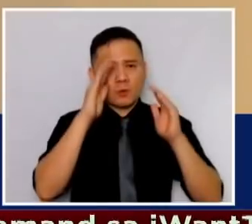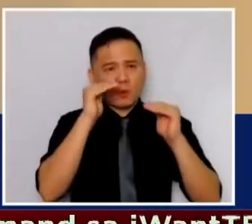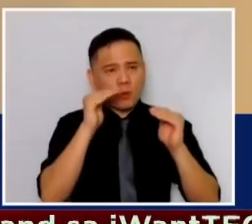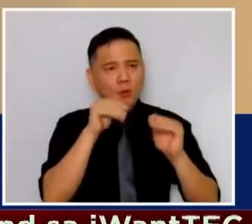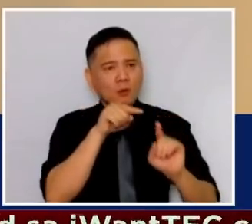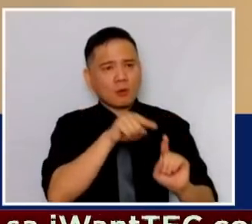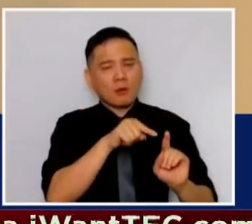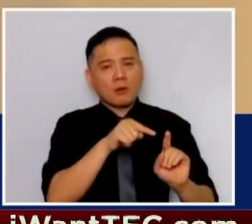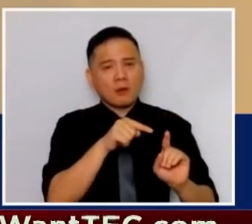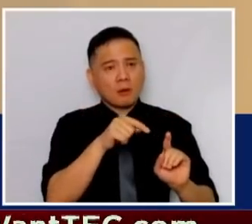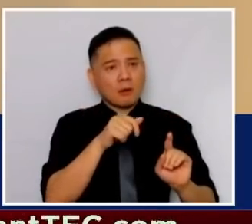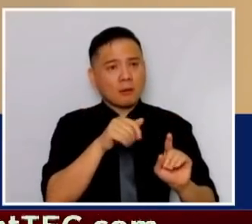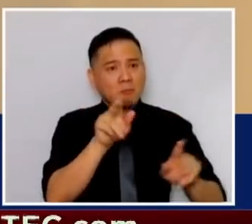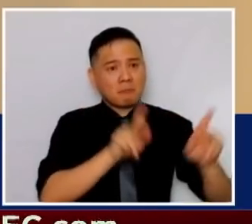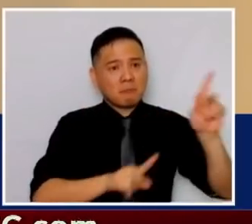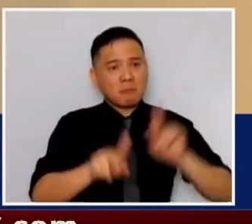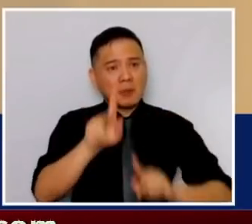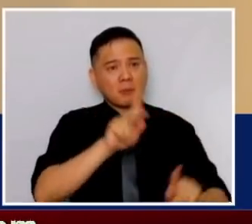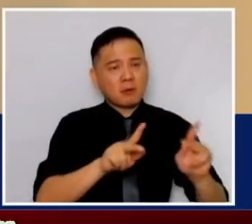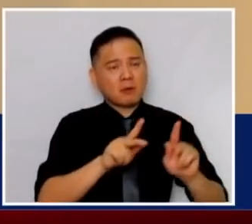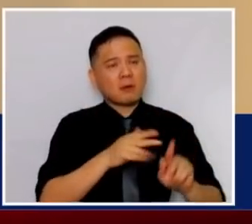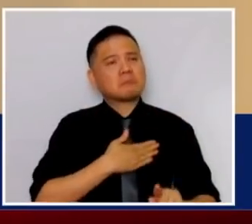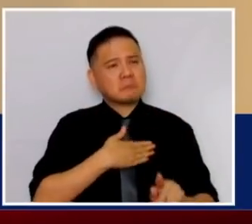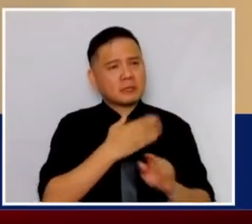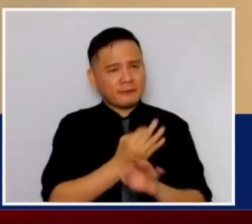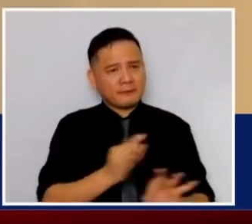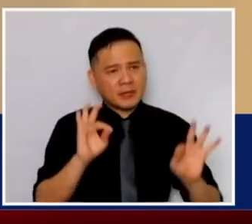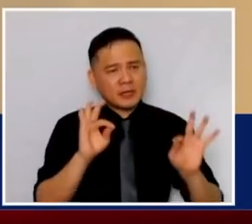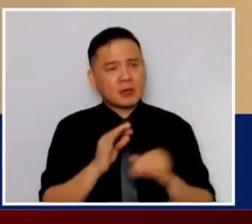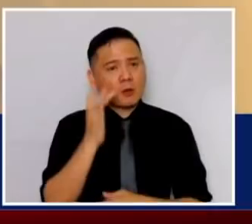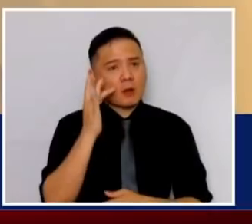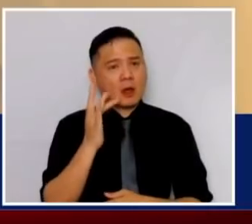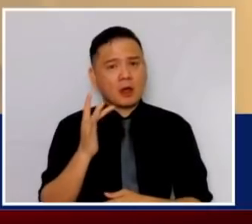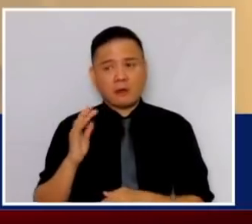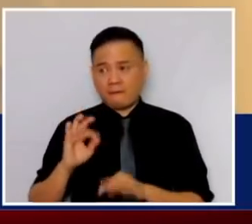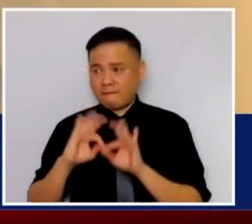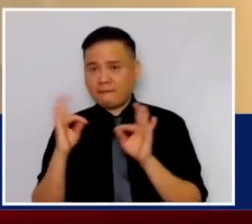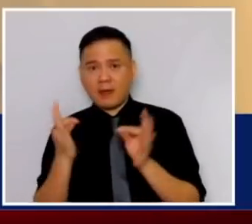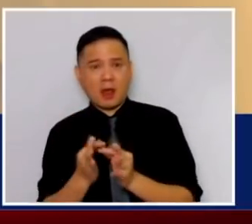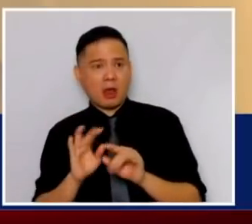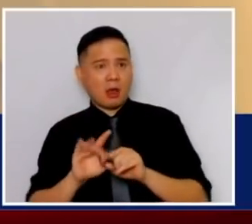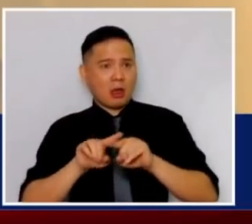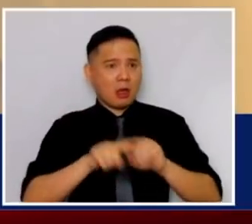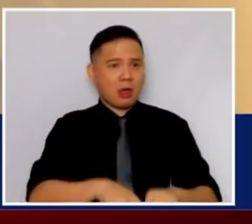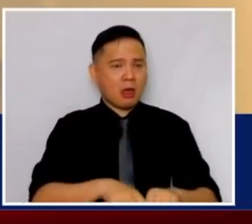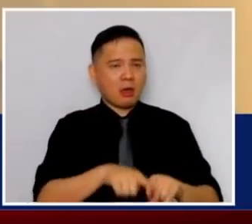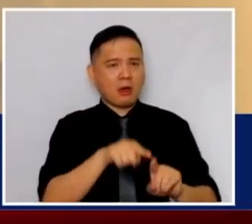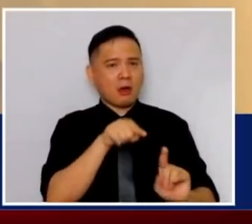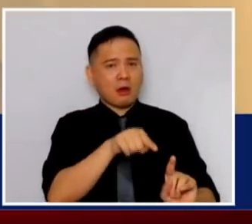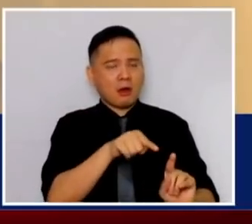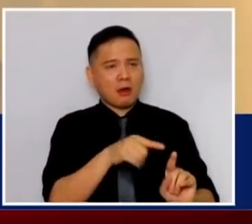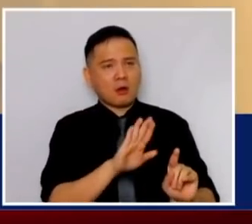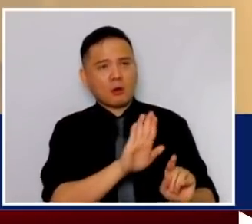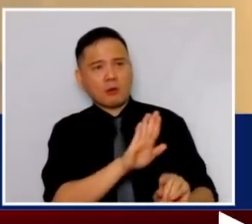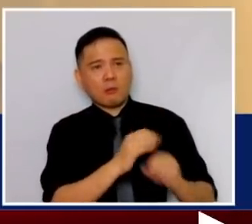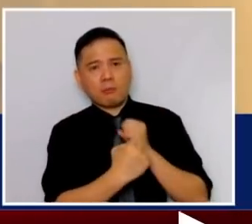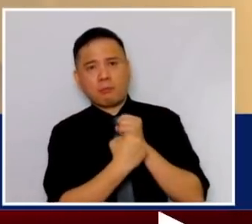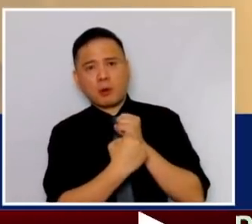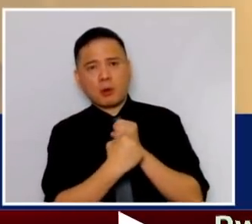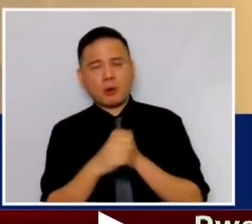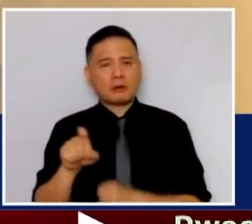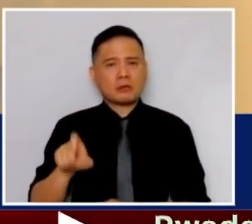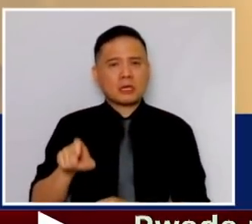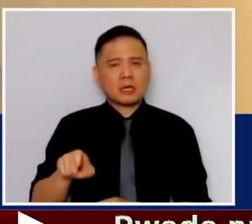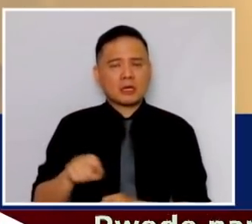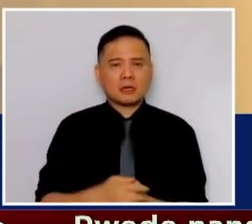nawawala at siya lang po ang inaasahan sa pamilya po niya, sa mga taong may